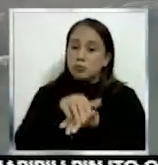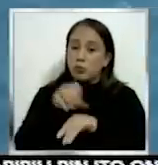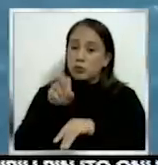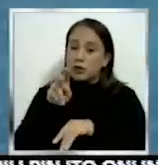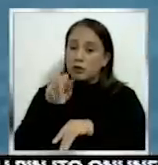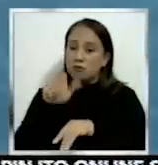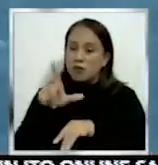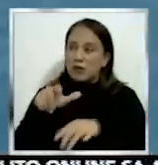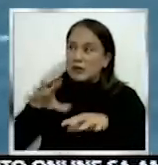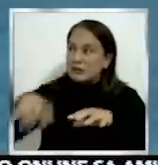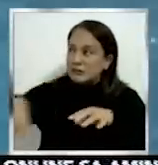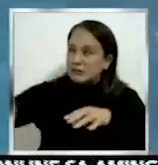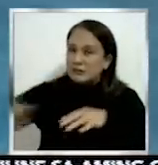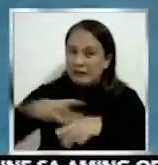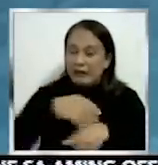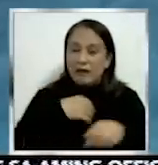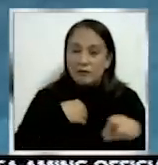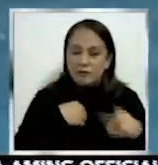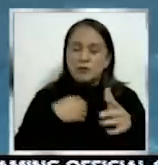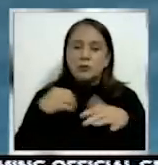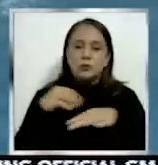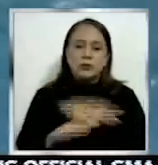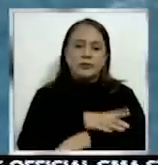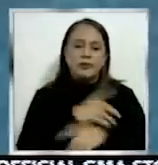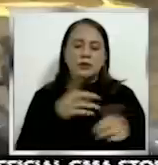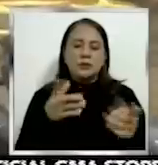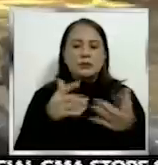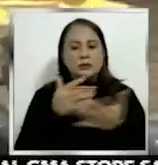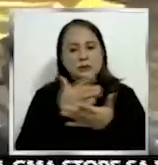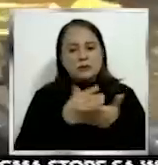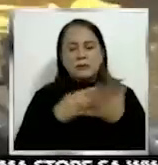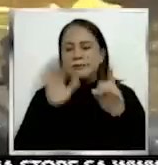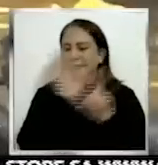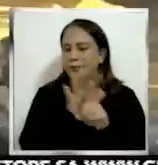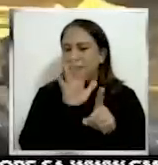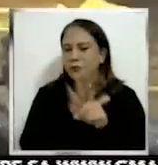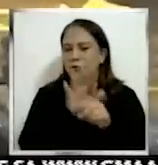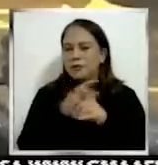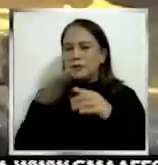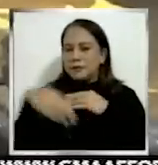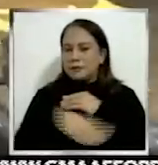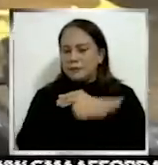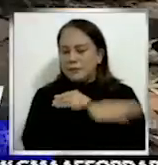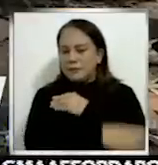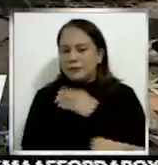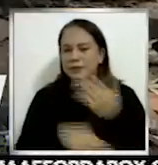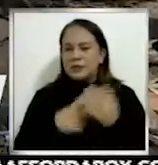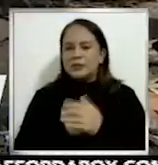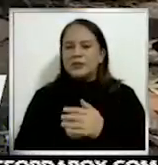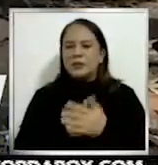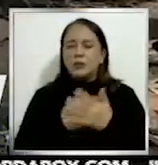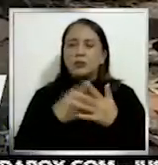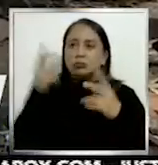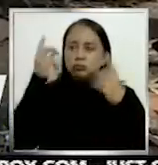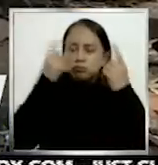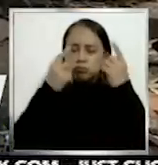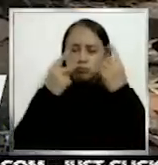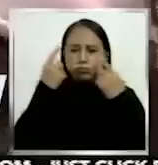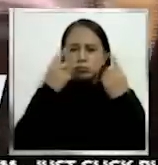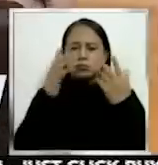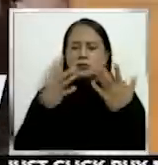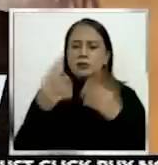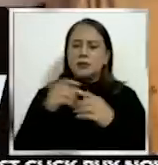baybayin na nakaapekto na rin sa ibang sikat na beach. Bagay na luba namang ikinababahala ng Department of